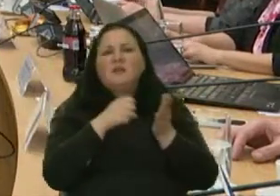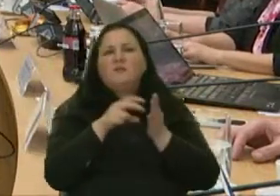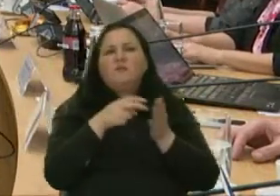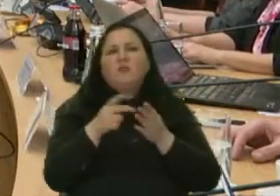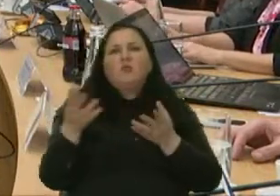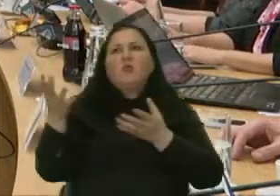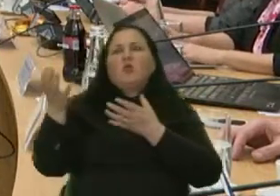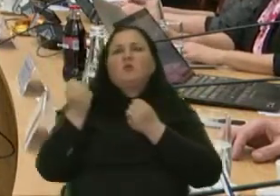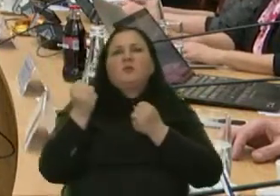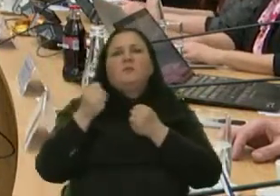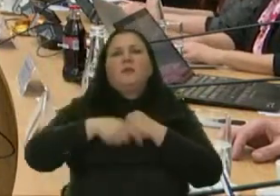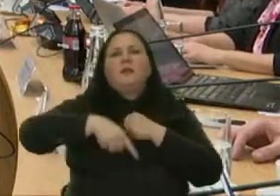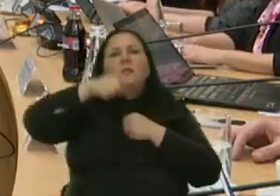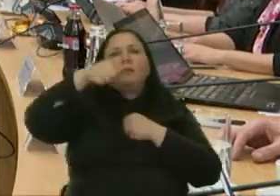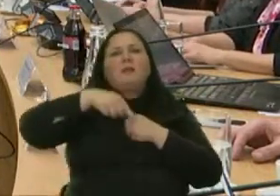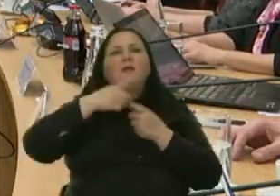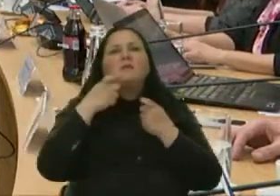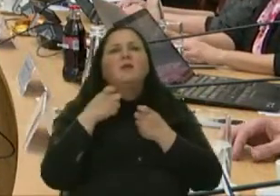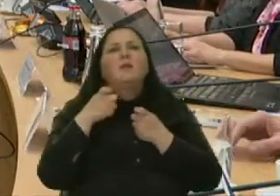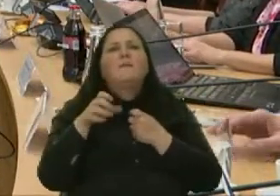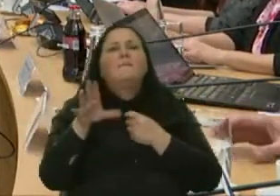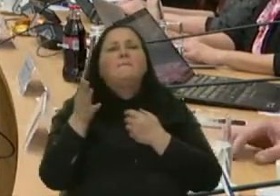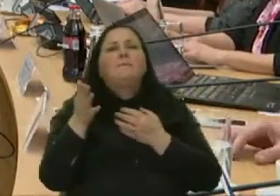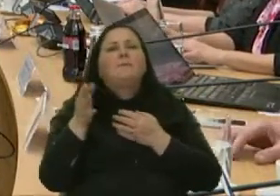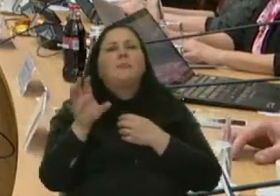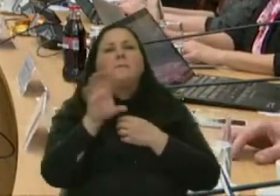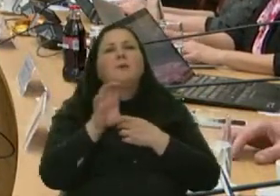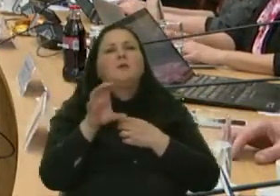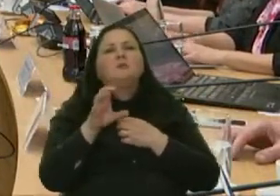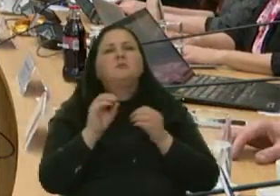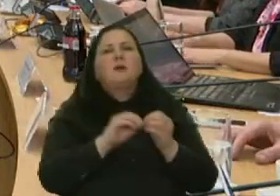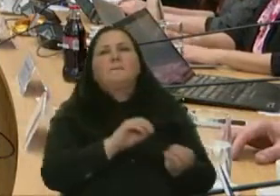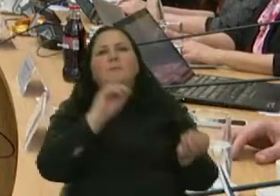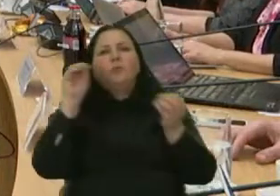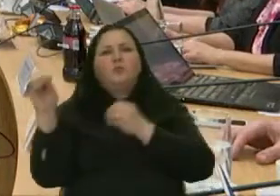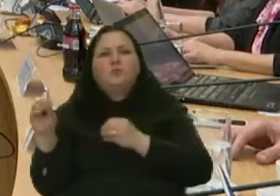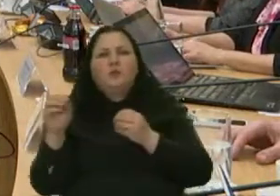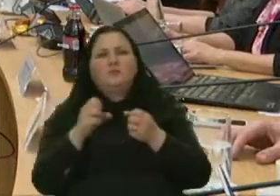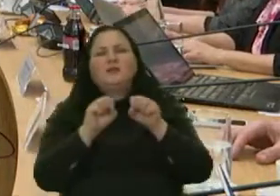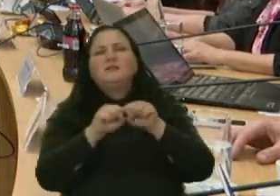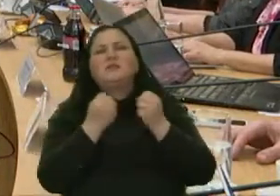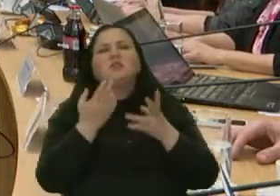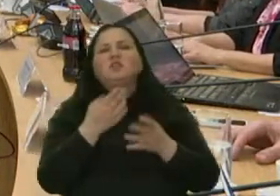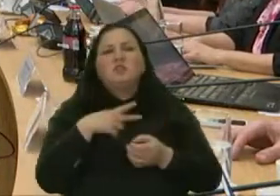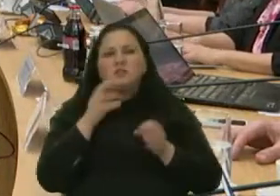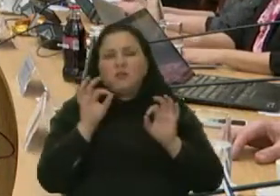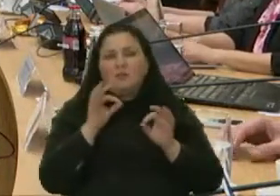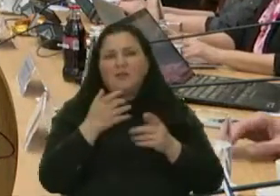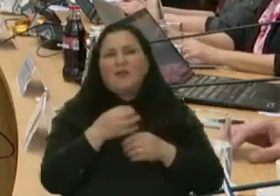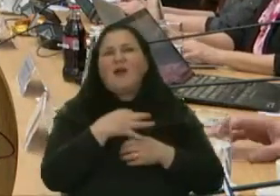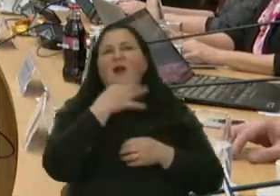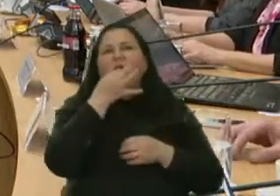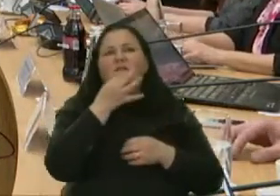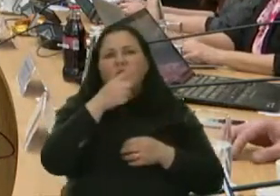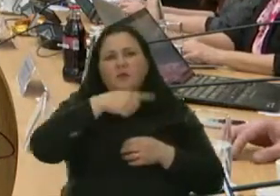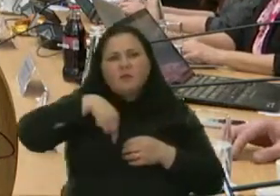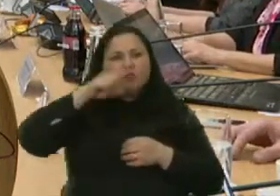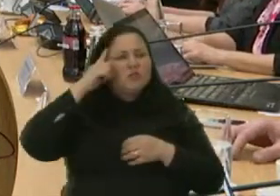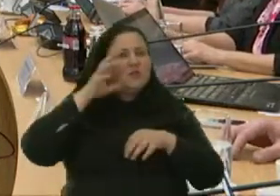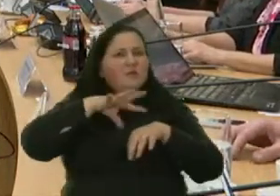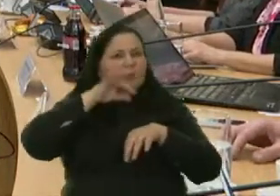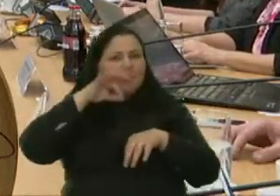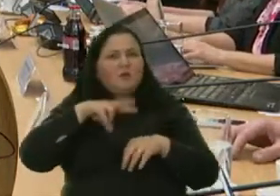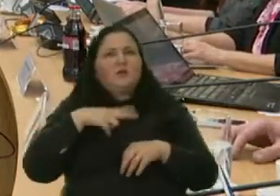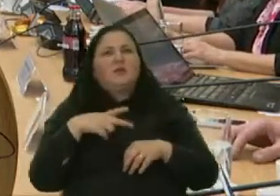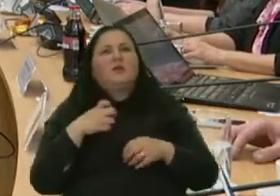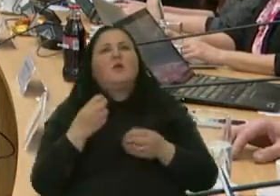să luăm de pe linia din Mănăștur untr lebus să l punem în altă parte să stricăm și ce avem bun de aceea afirmațiile noastre și ideea noastră este